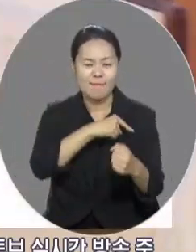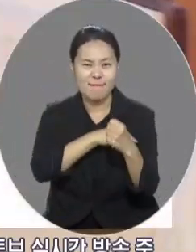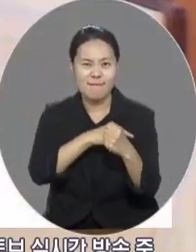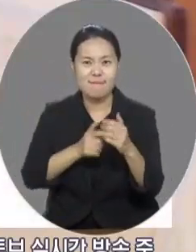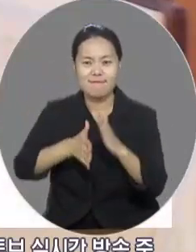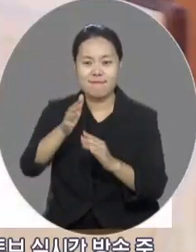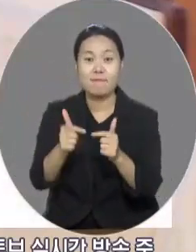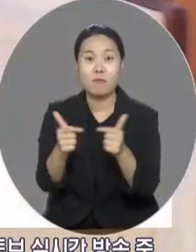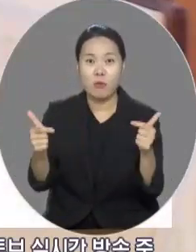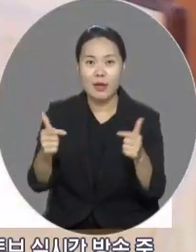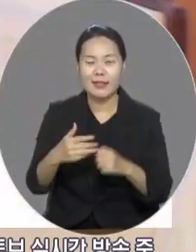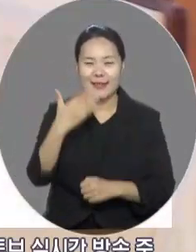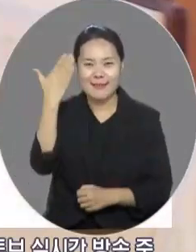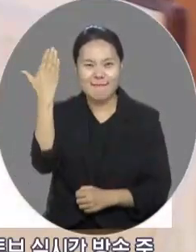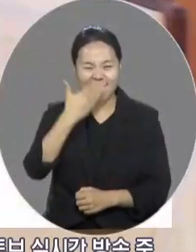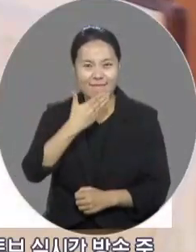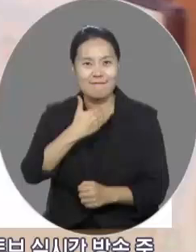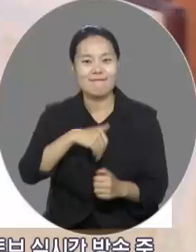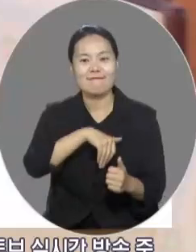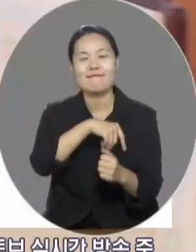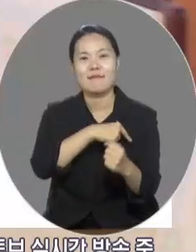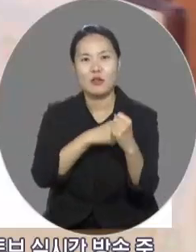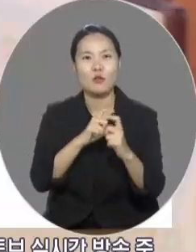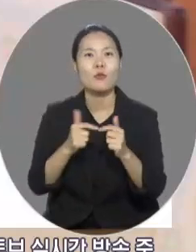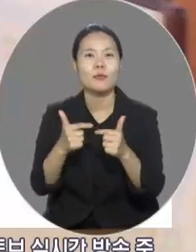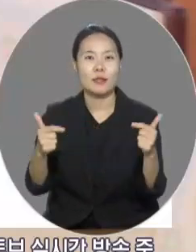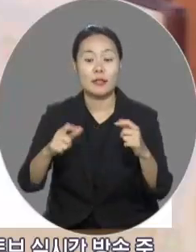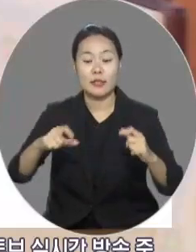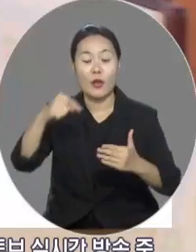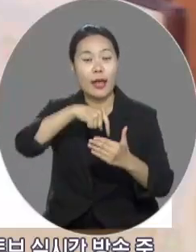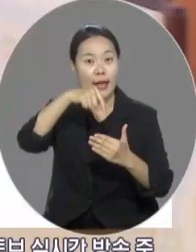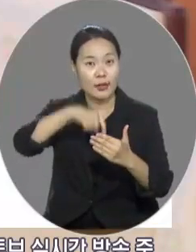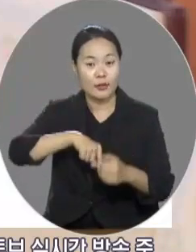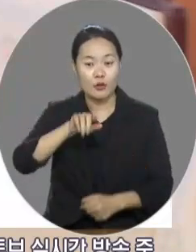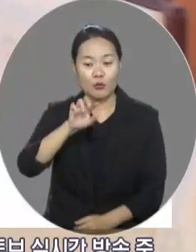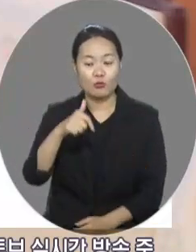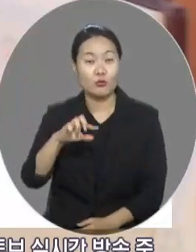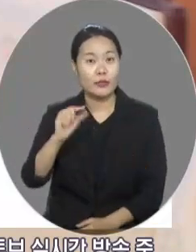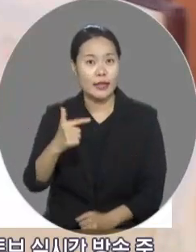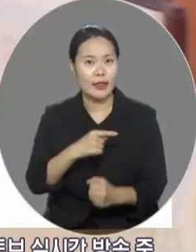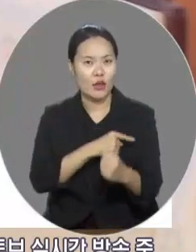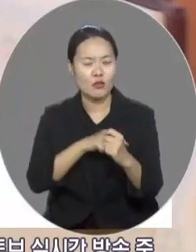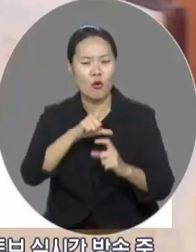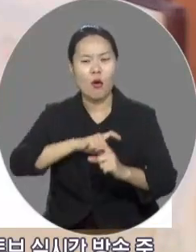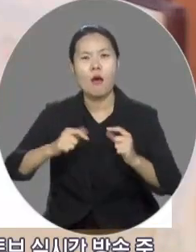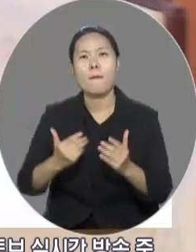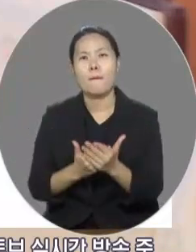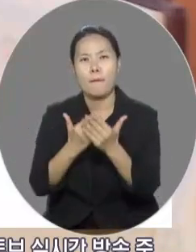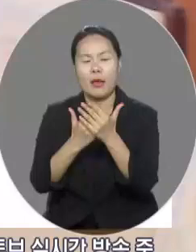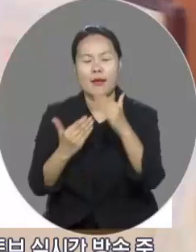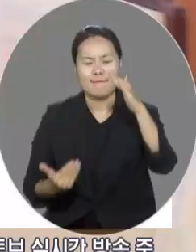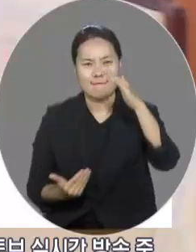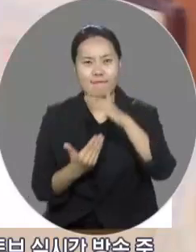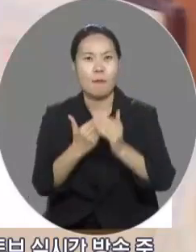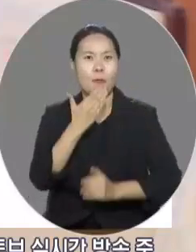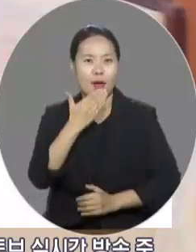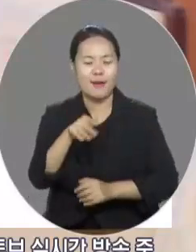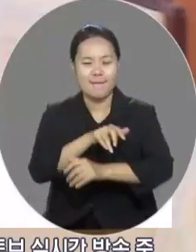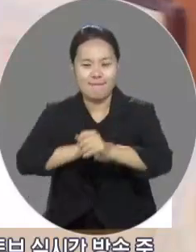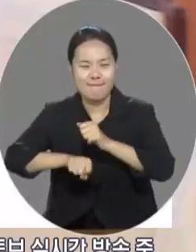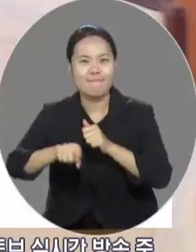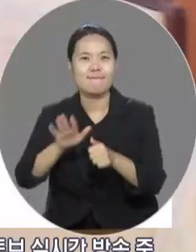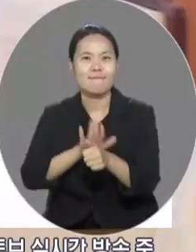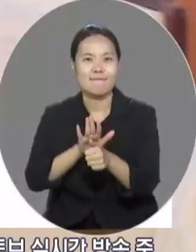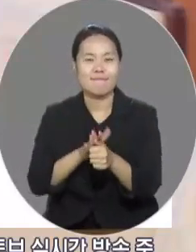보급으로 신재생에너지를 확대하고 지역 내에서는 분산에너지가 활발하게 실현될 수 있도록